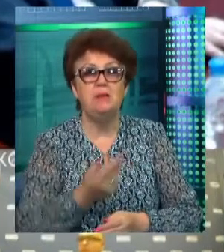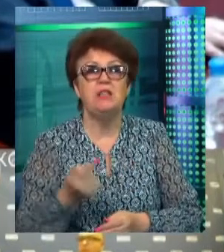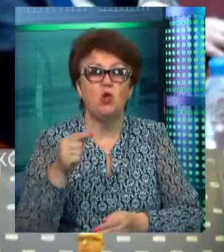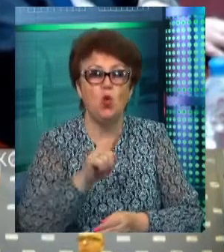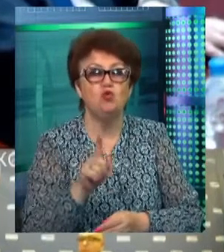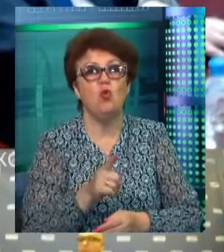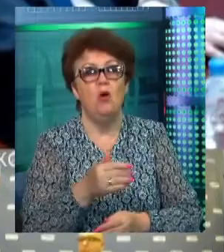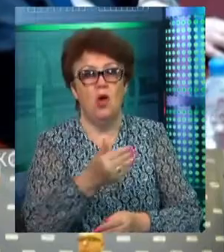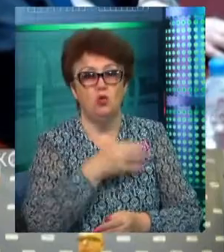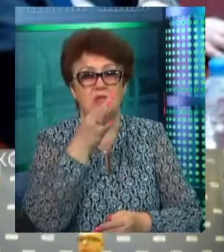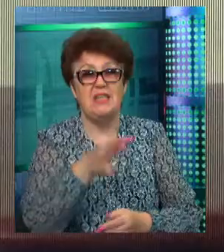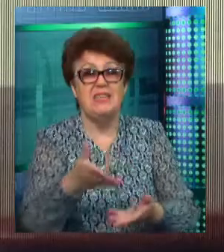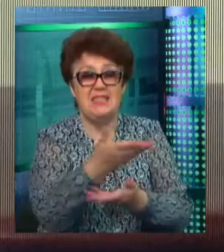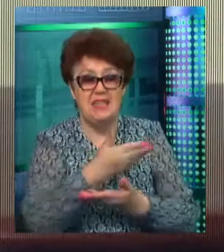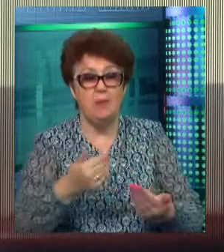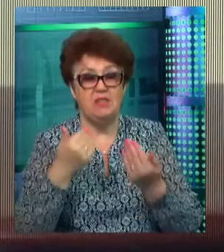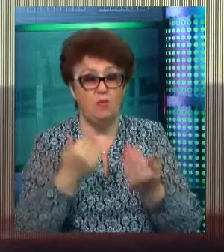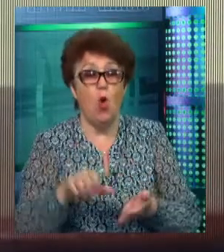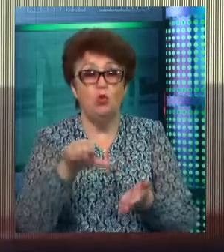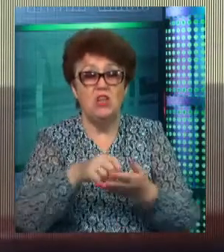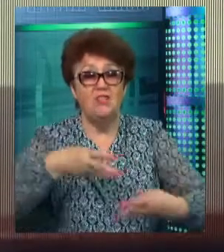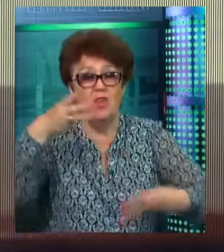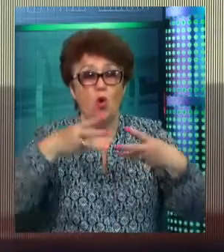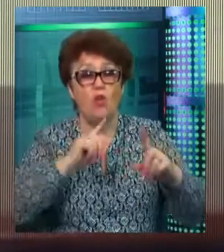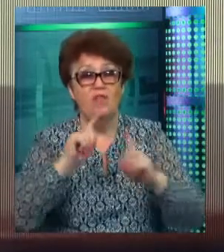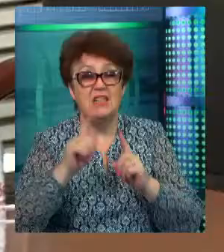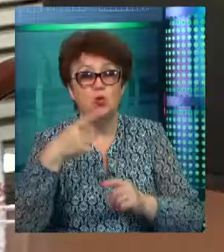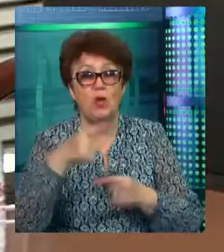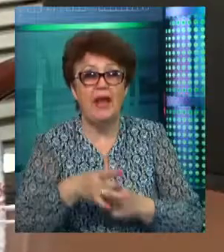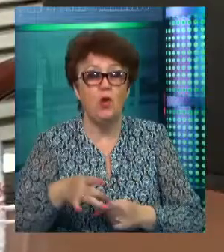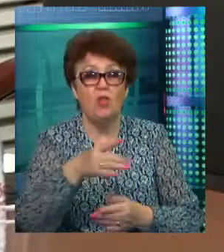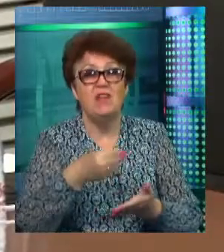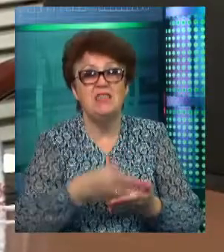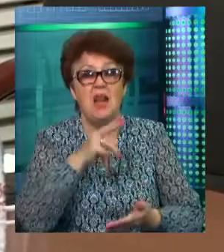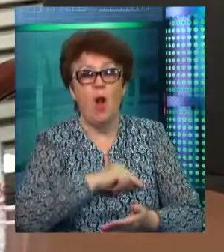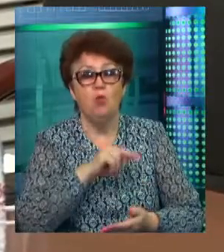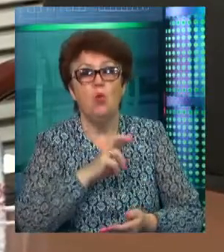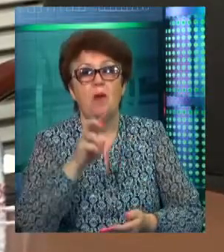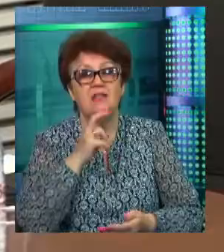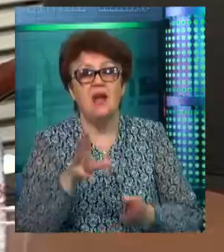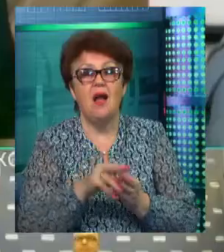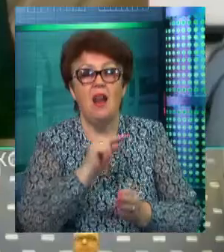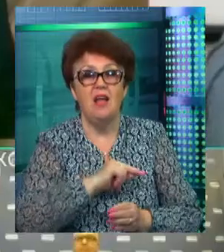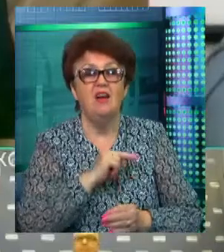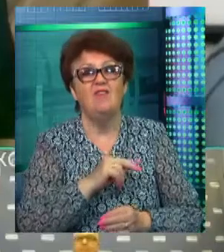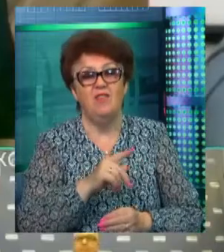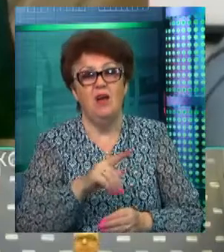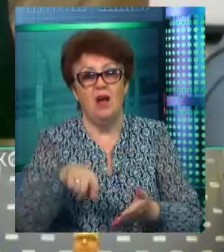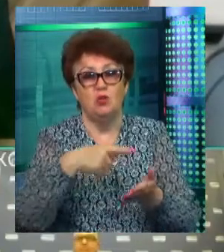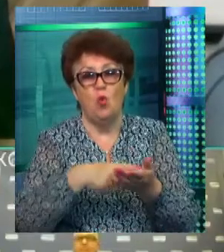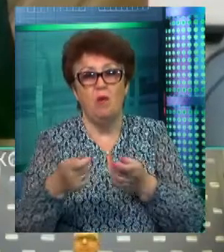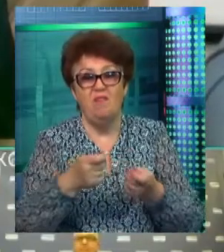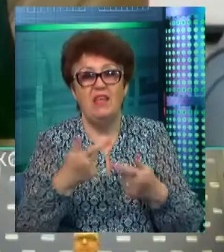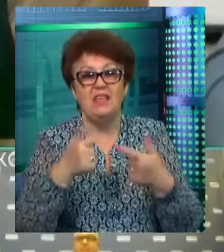еще раз хочу сказать с нами сегодня участники видеоконференции из других регионов оценили работу брянских коллег в муниципальном управлении